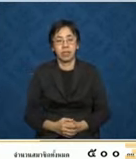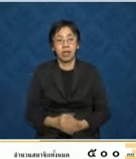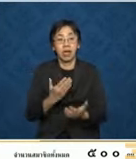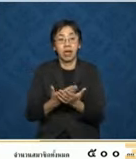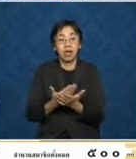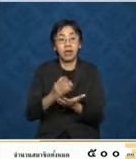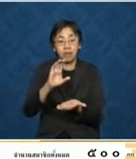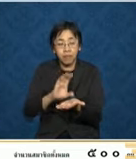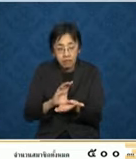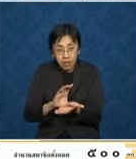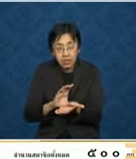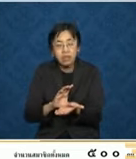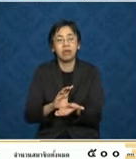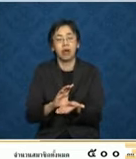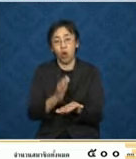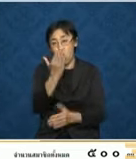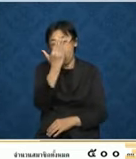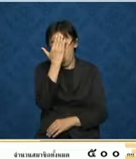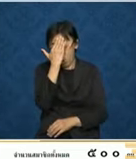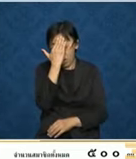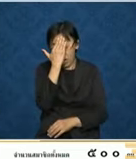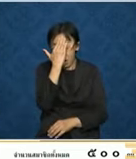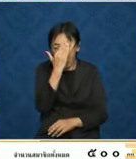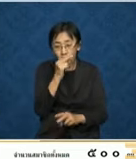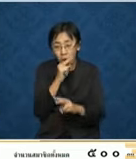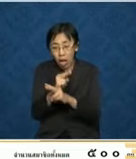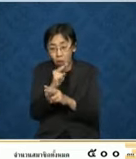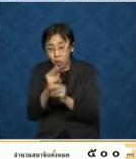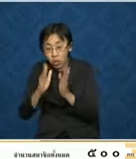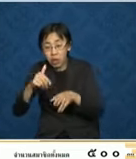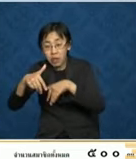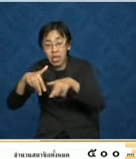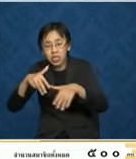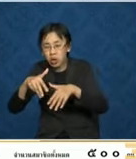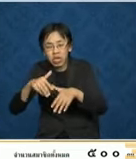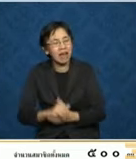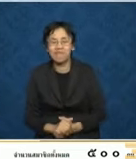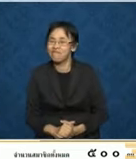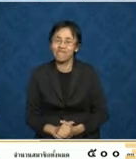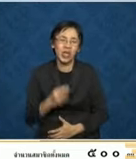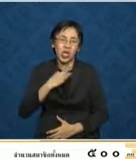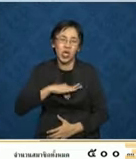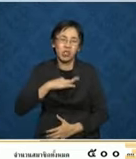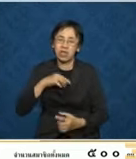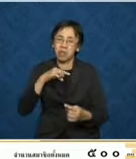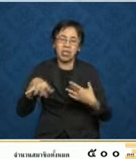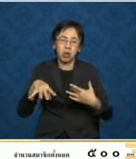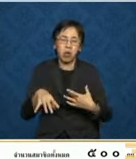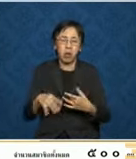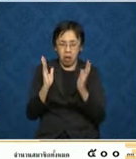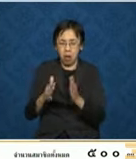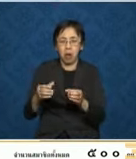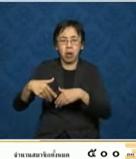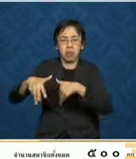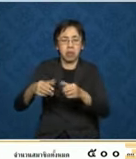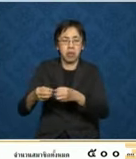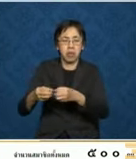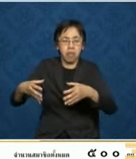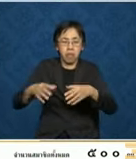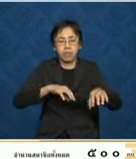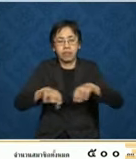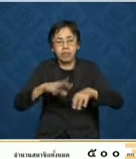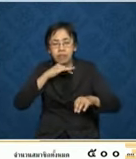มาณที่ได้ตั้งไว้รายหัวสำหรับประชากรในพื้นที่กับความเป็นจริงไม่สอดคล้องกันส่งผลให้การบริหารจั